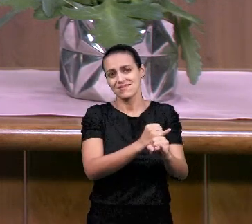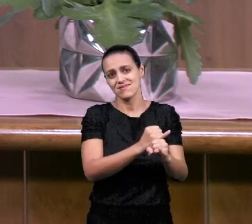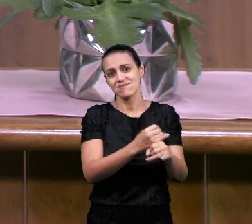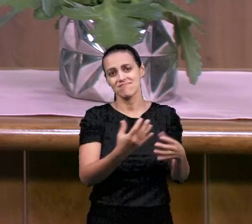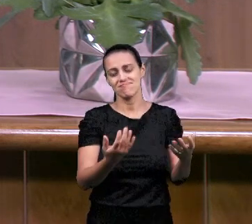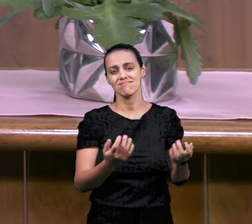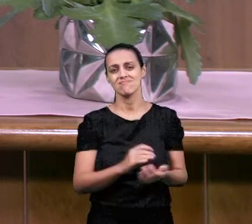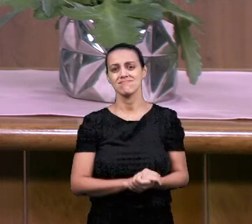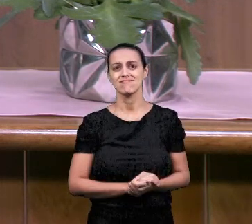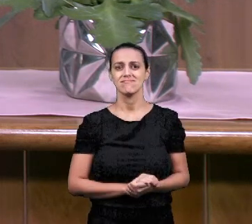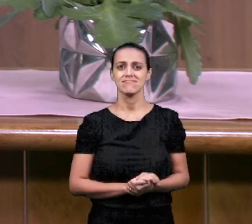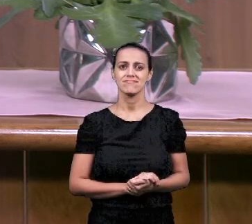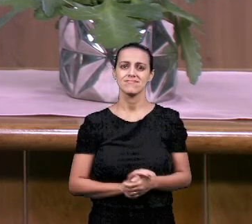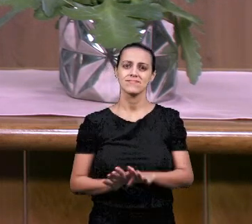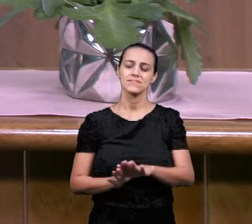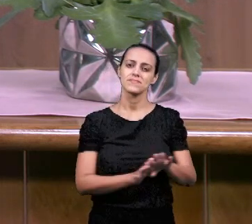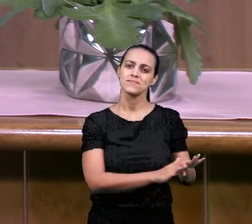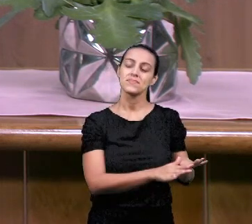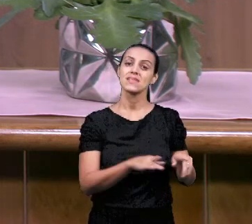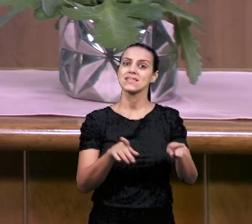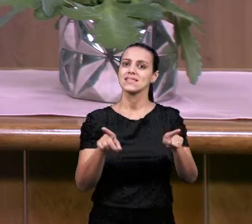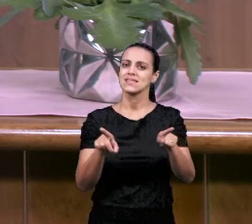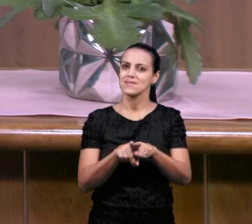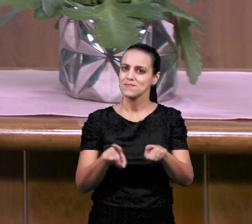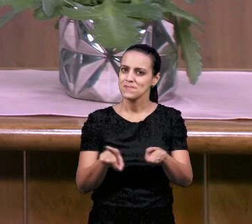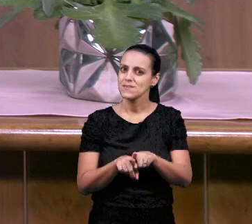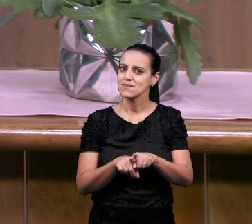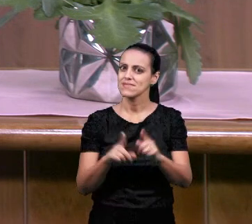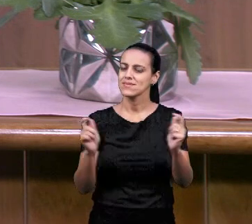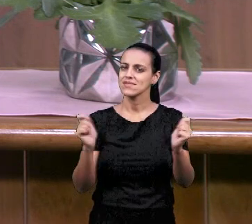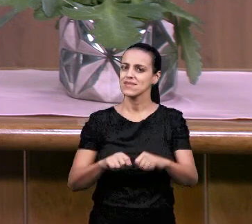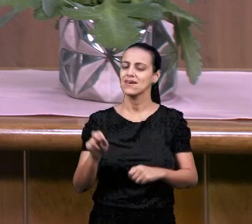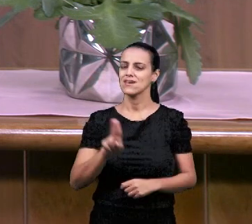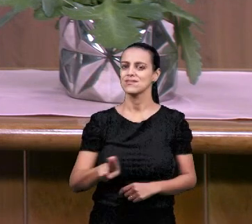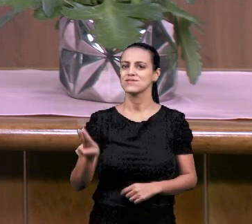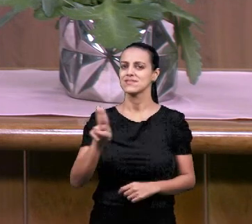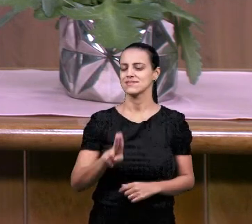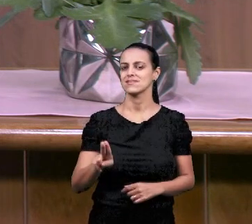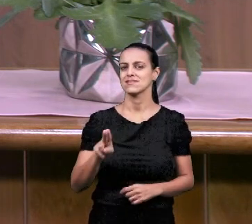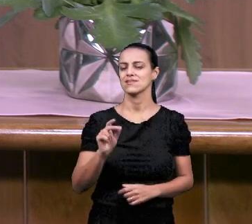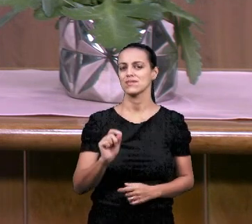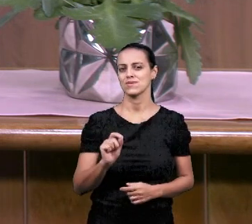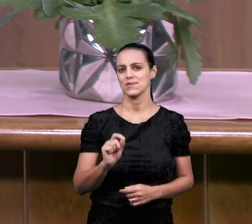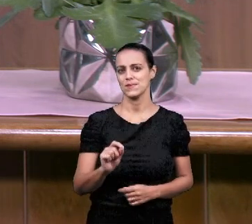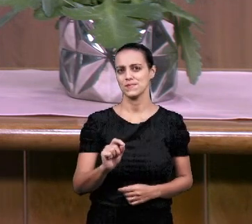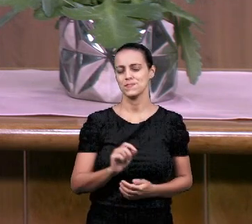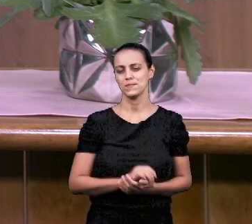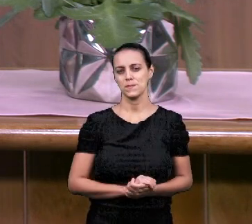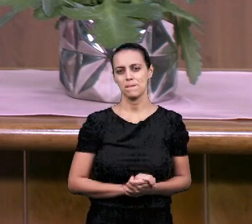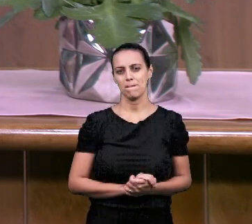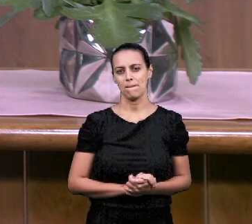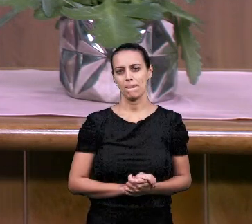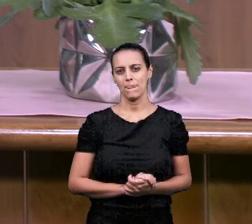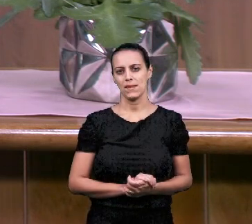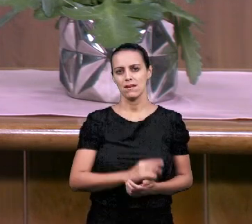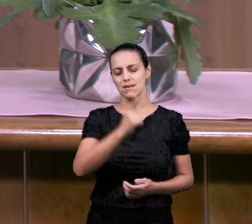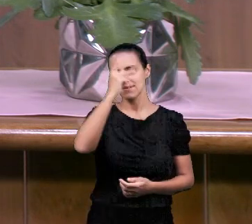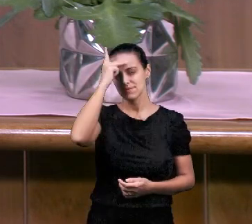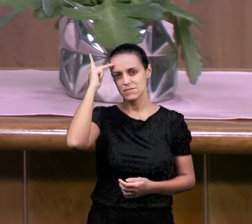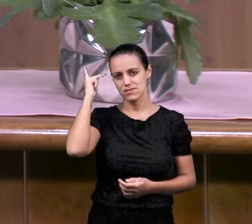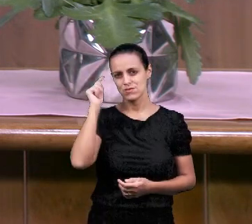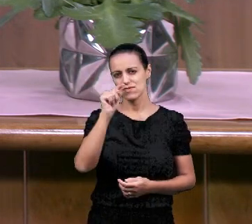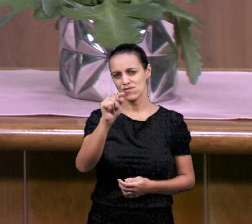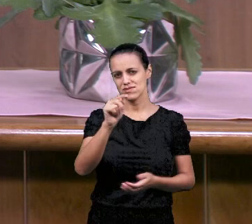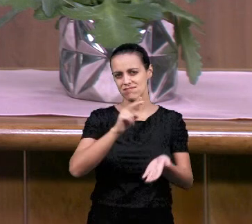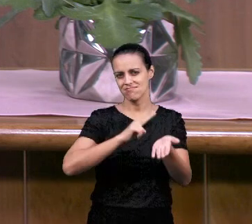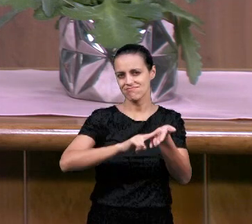d'agir. Une autre chose que vous devez utiliser, les personnes auxquelles vous allez envoyer